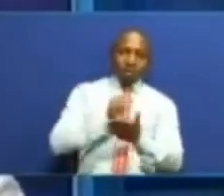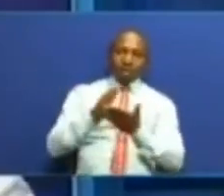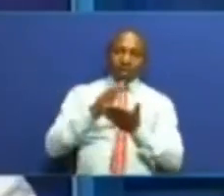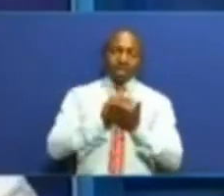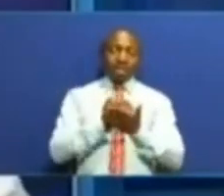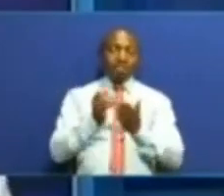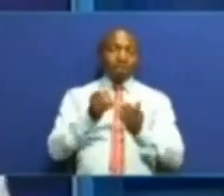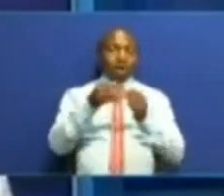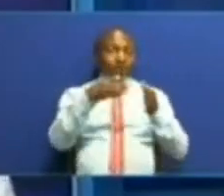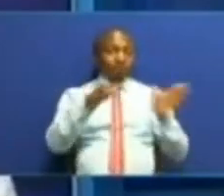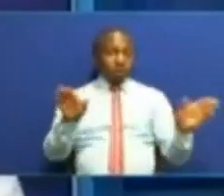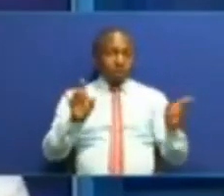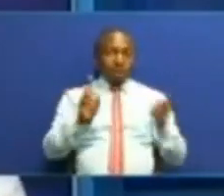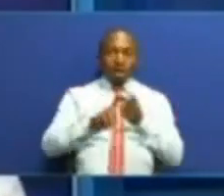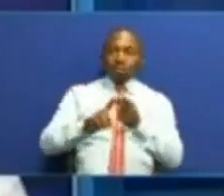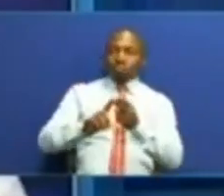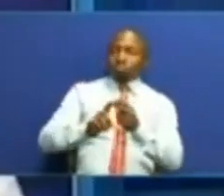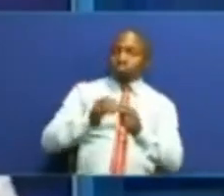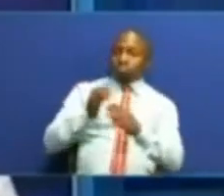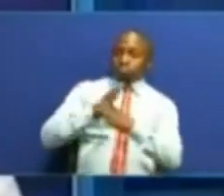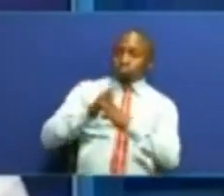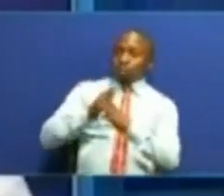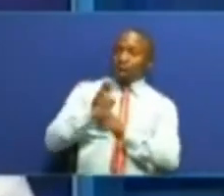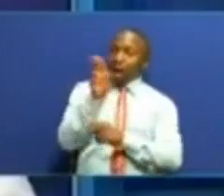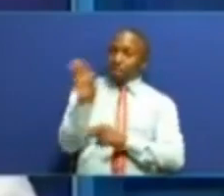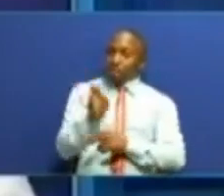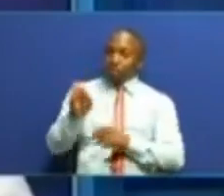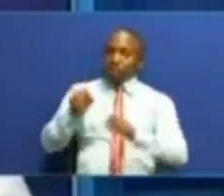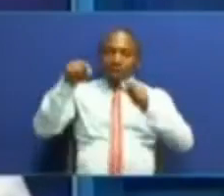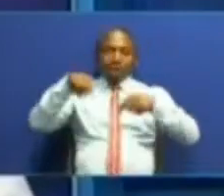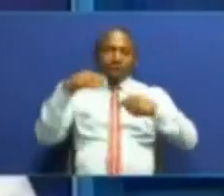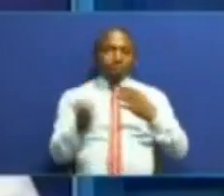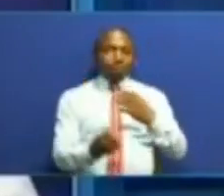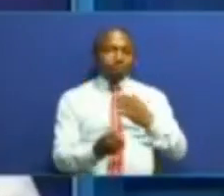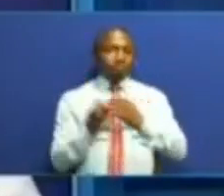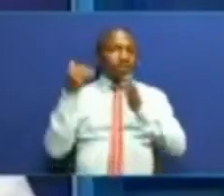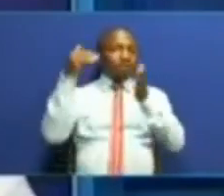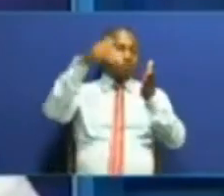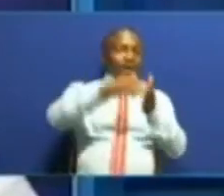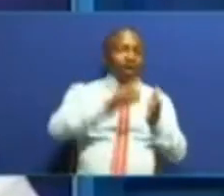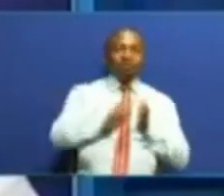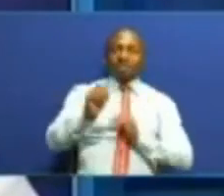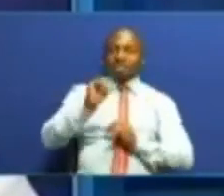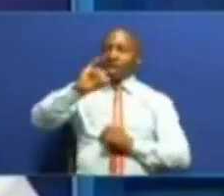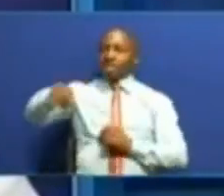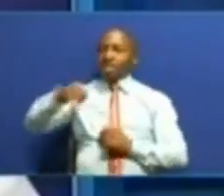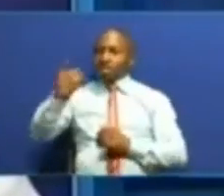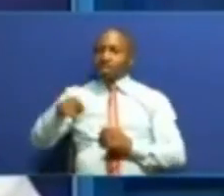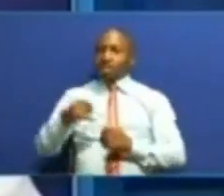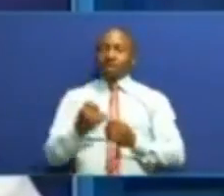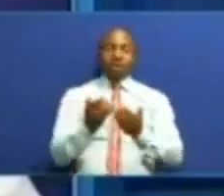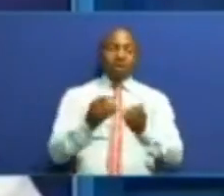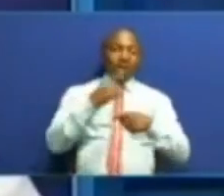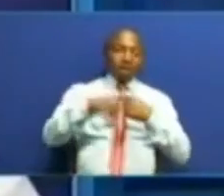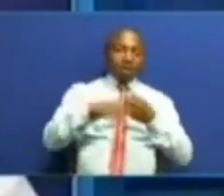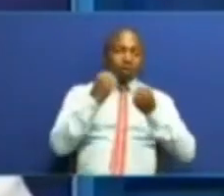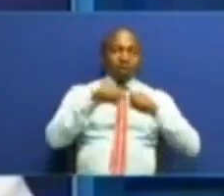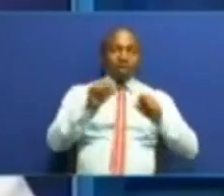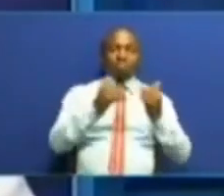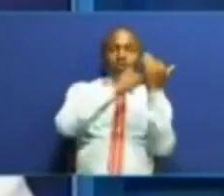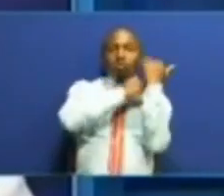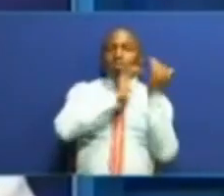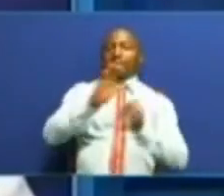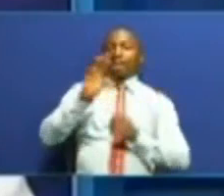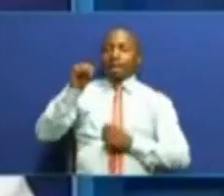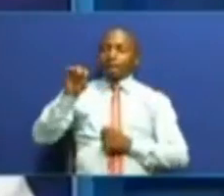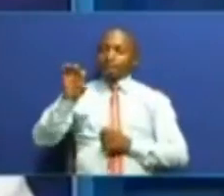ya halmashauri hiyo. Hii leo ameibuka katika ofisi za jiji kwa madai ya kuendelea kutekeleza majukumu yake umea.